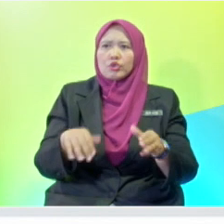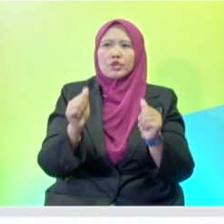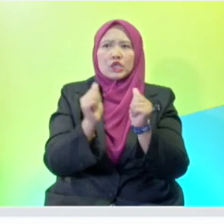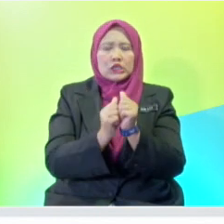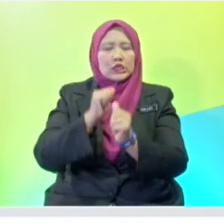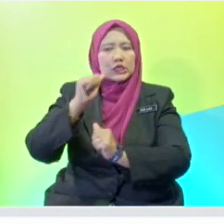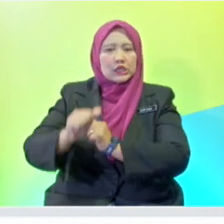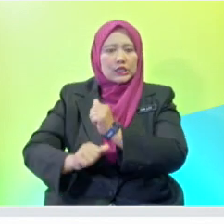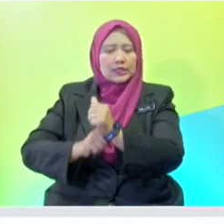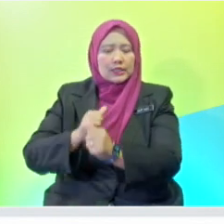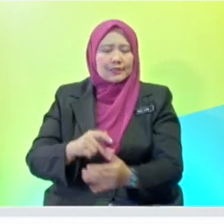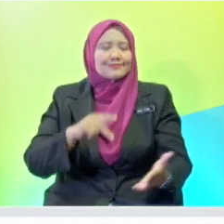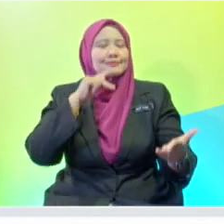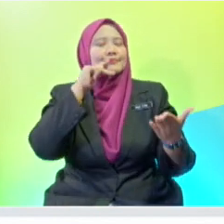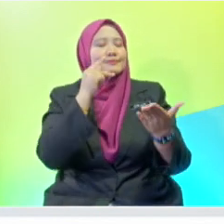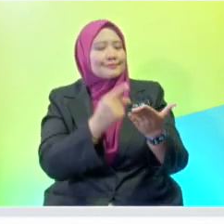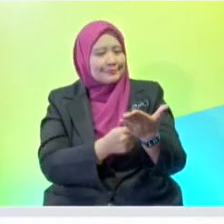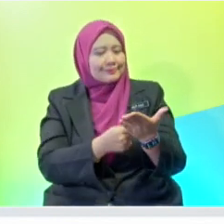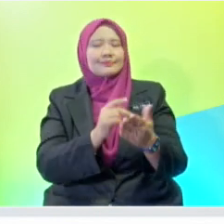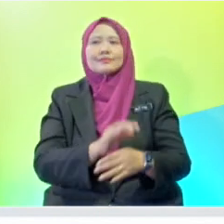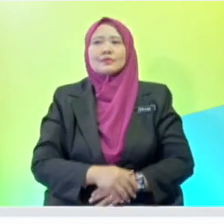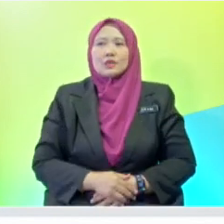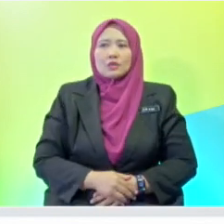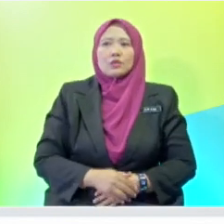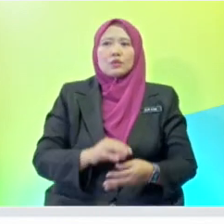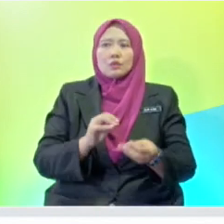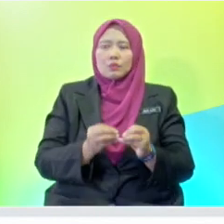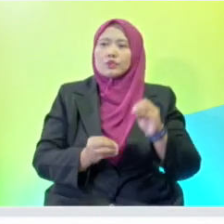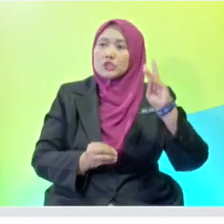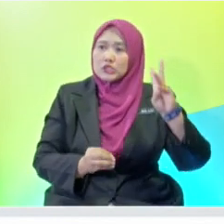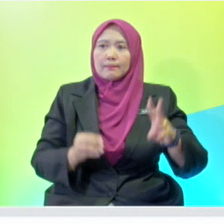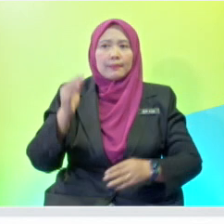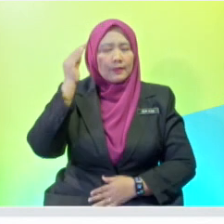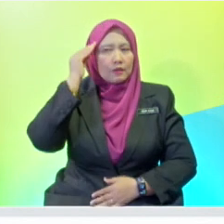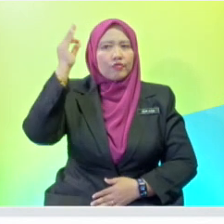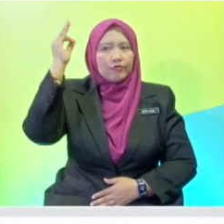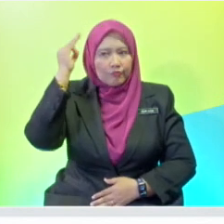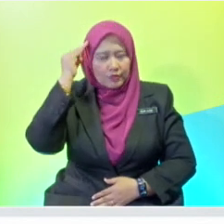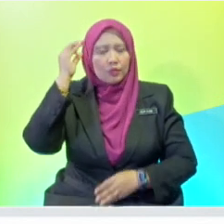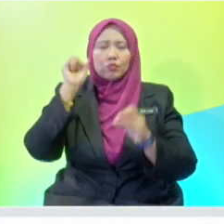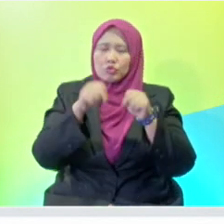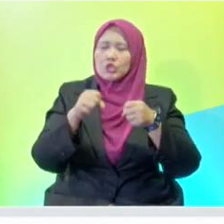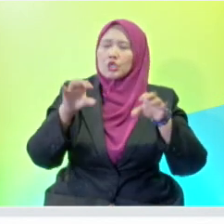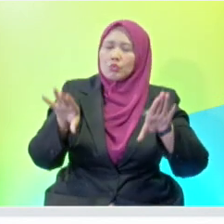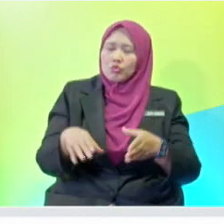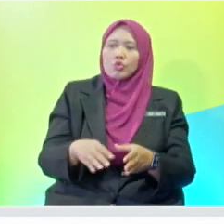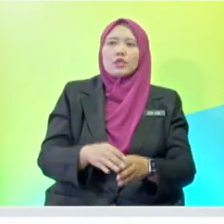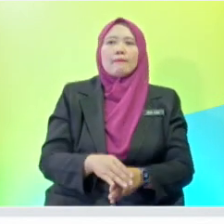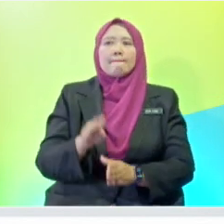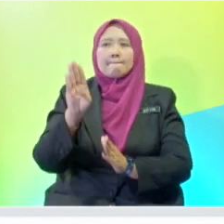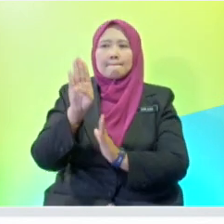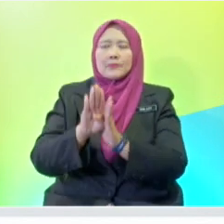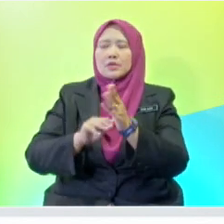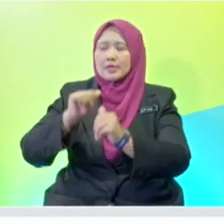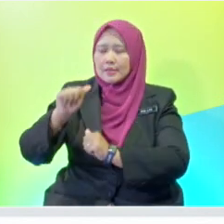terpuji dan yang penting ialah tahap 6 yaitu tahu paham boleh buat beradaptasi